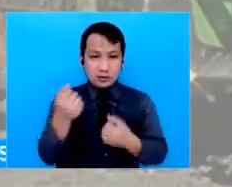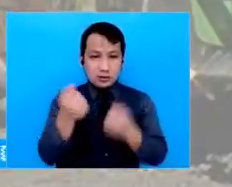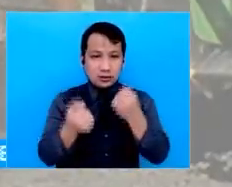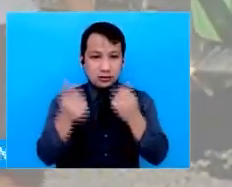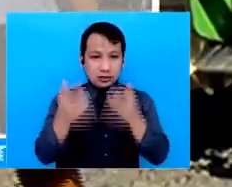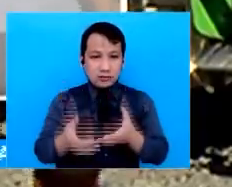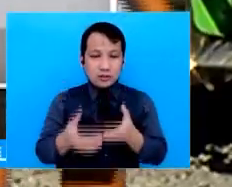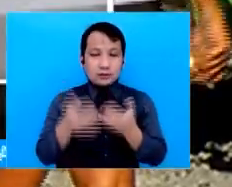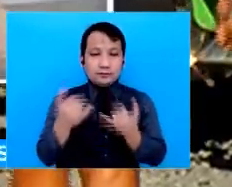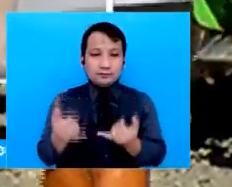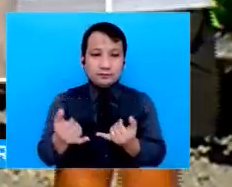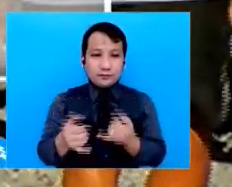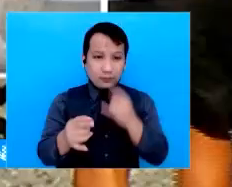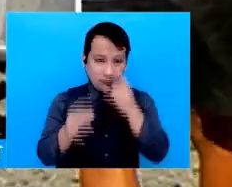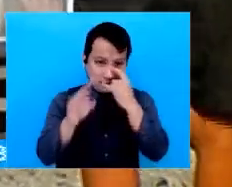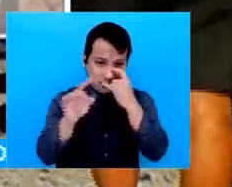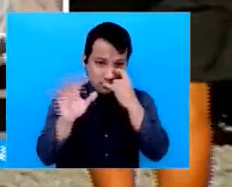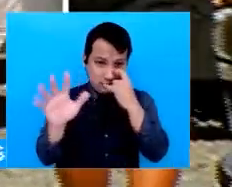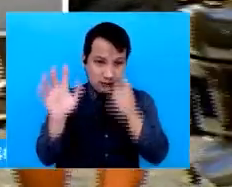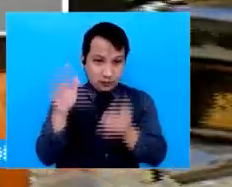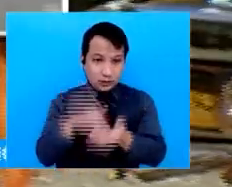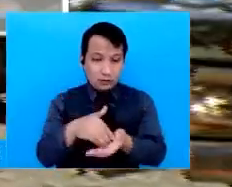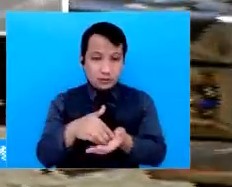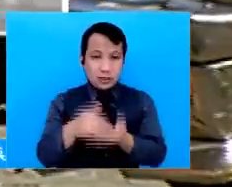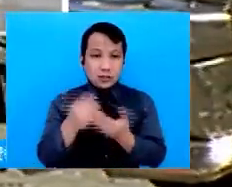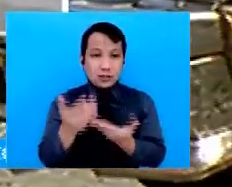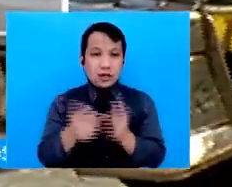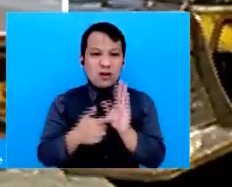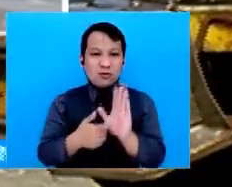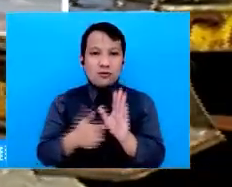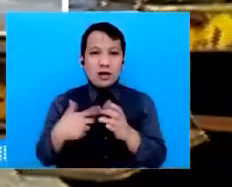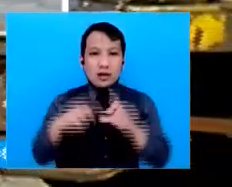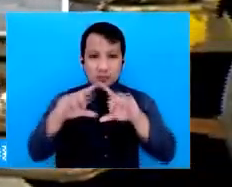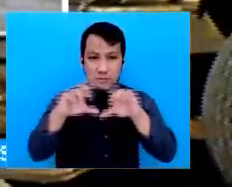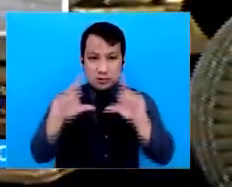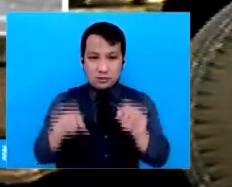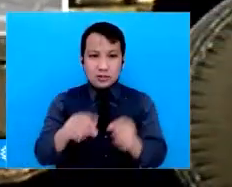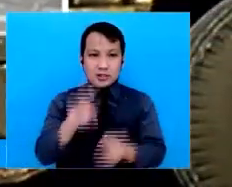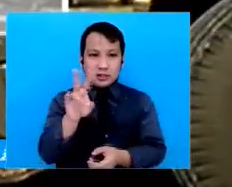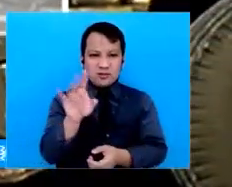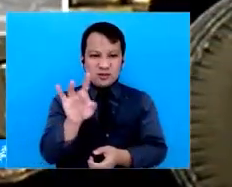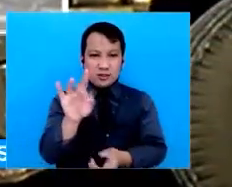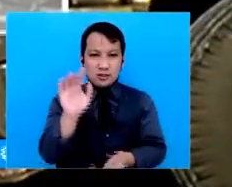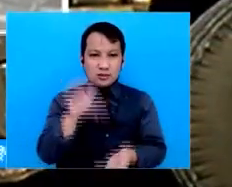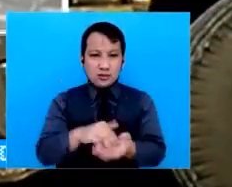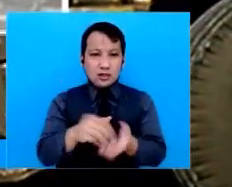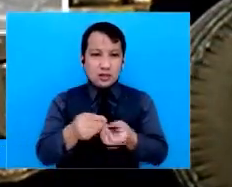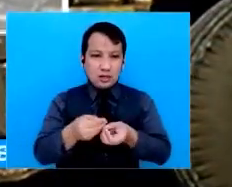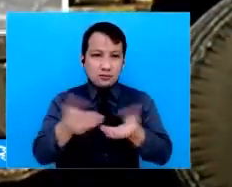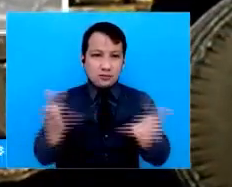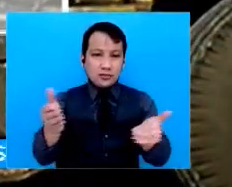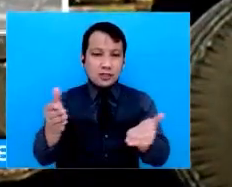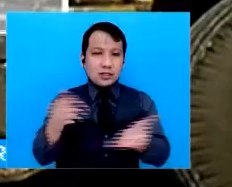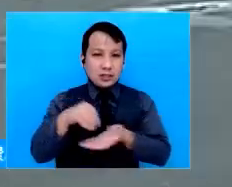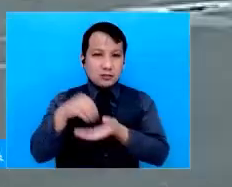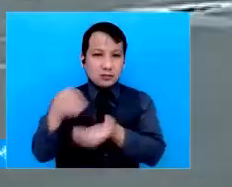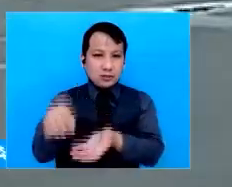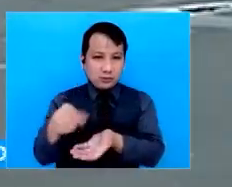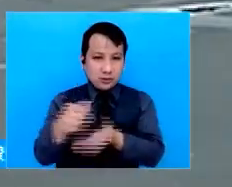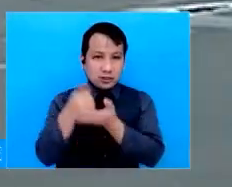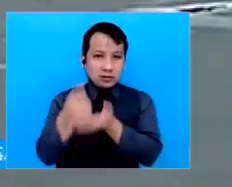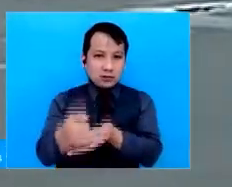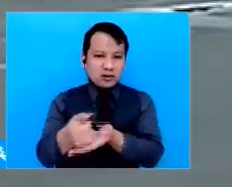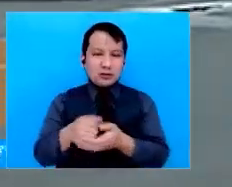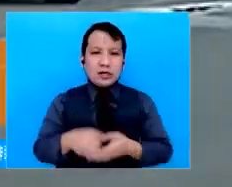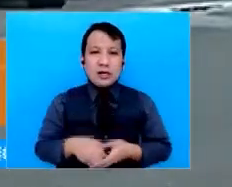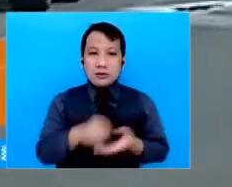ngayon, 85,000 pa lang daw ang may active cards at 78,000 na sa kanila ang nabigyan ng ayuda. Pero